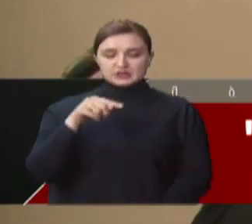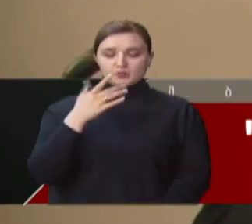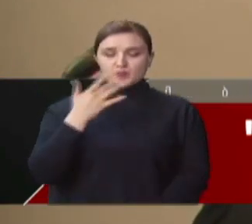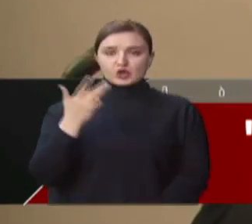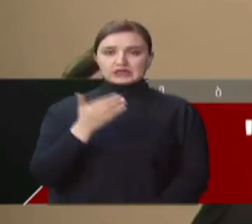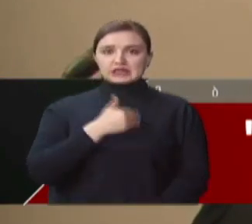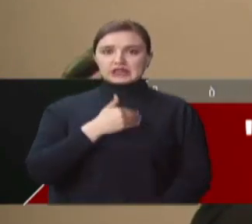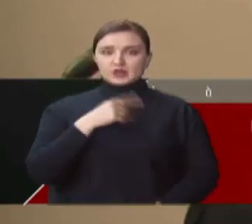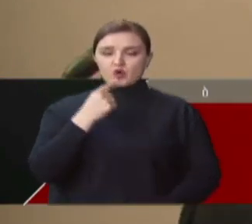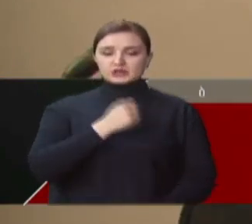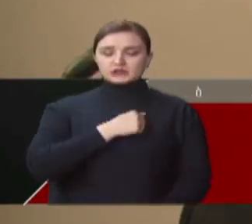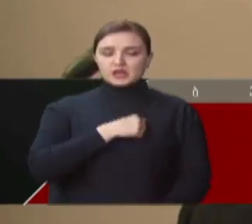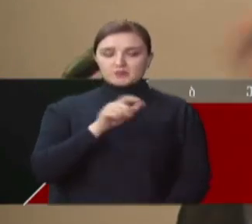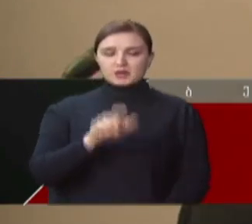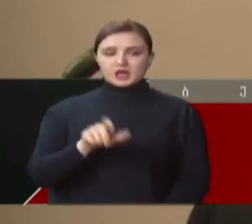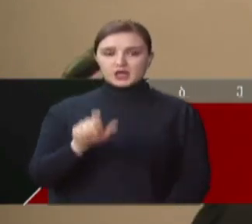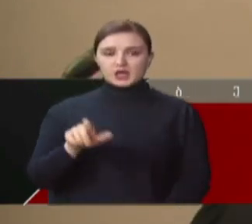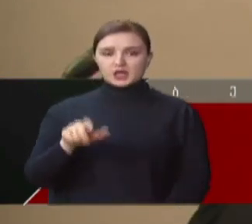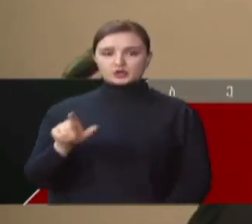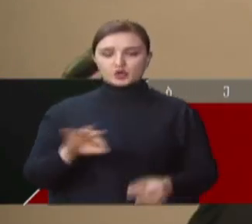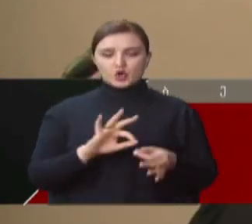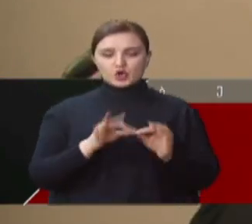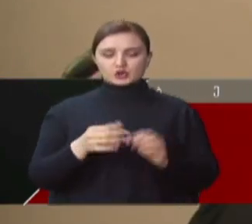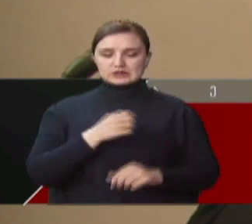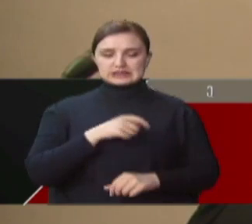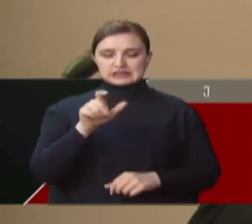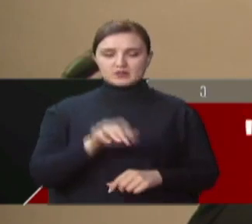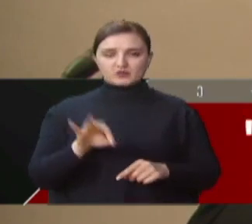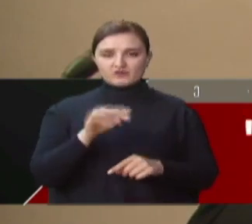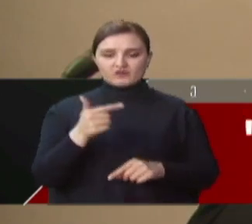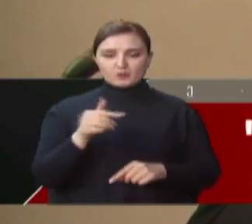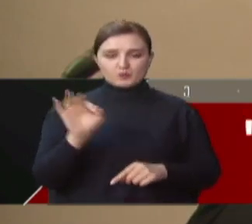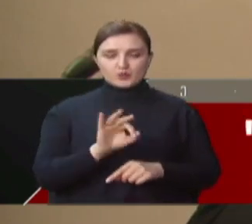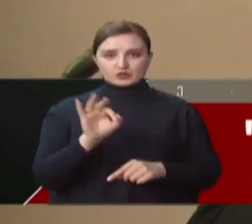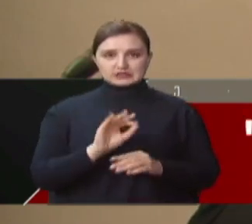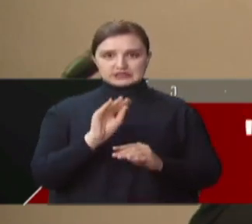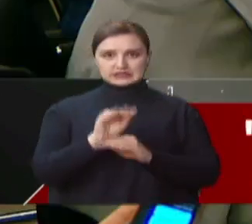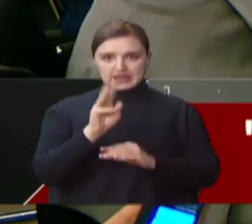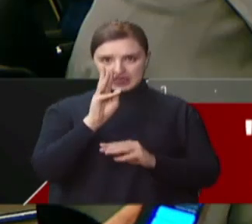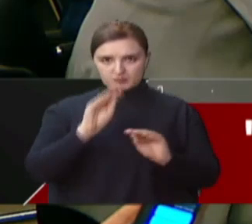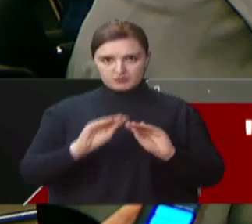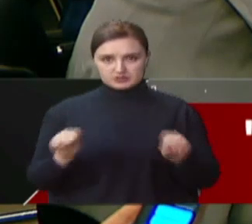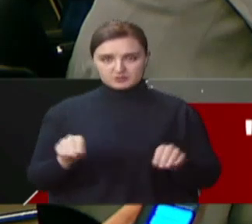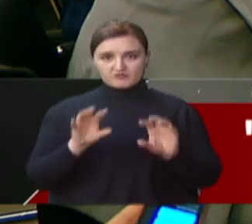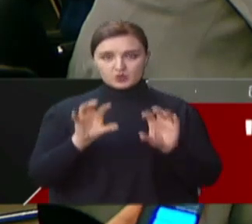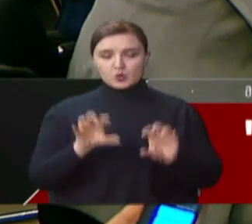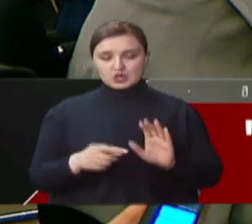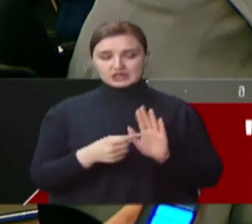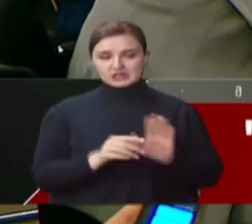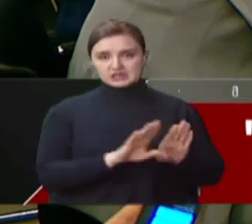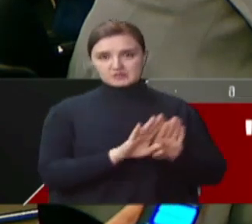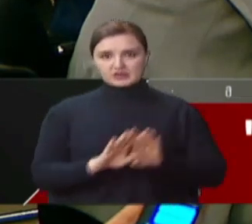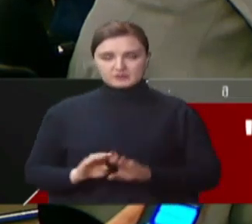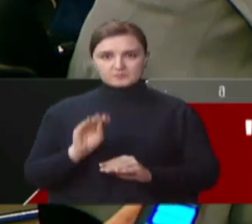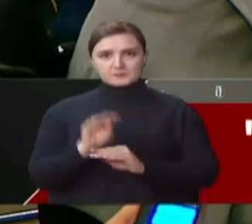политика, сам хедруе бы сатуис, амшет ховаш конкретно лад сам хедруе за виса убре 80% яни, а за дархел пасе бис. Кодексис танахмат